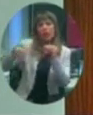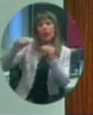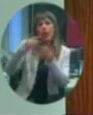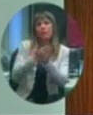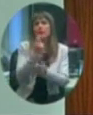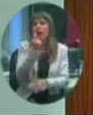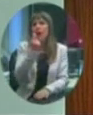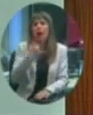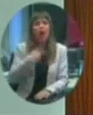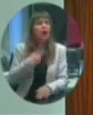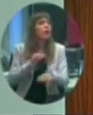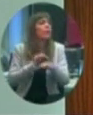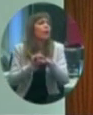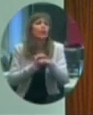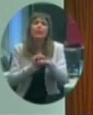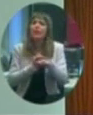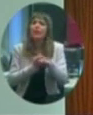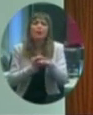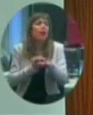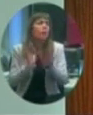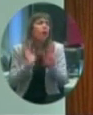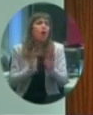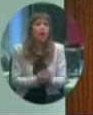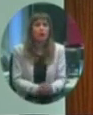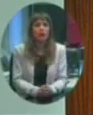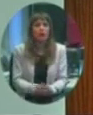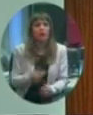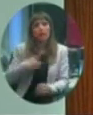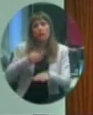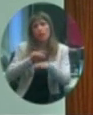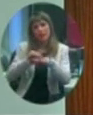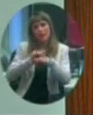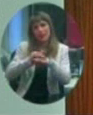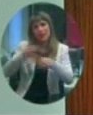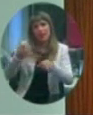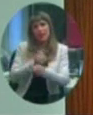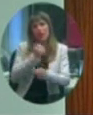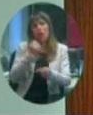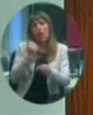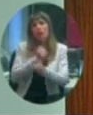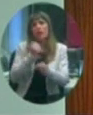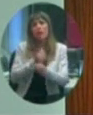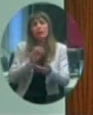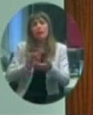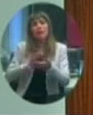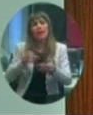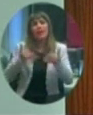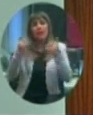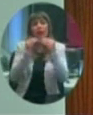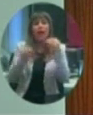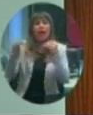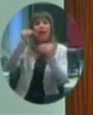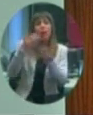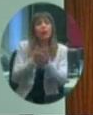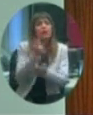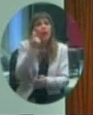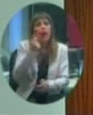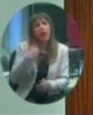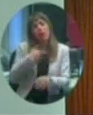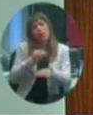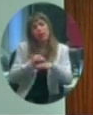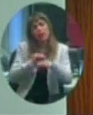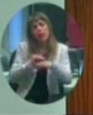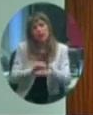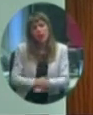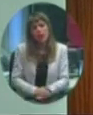מאוד מתנצל. אני מתנצל שהצלחתי לעובדי משרד הרווחה להעלות את השכר. אני מתנצל שבא